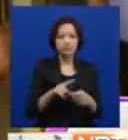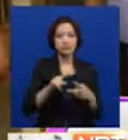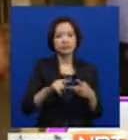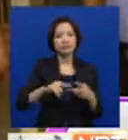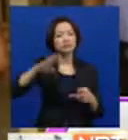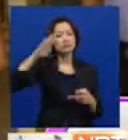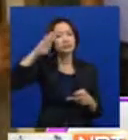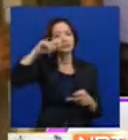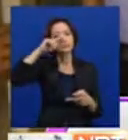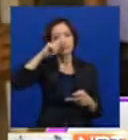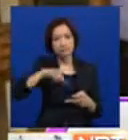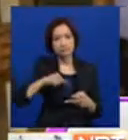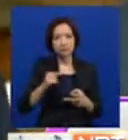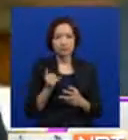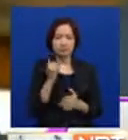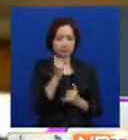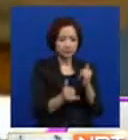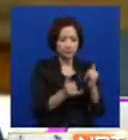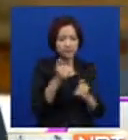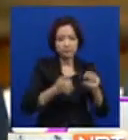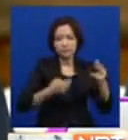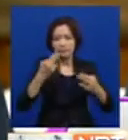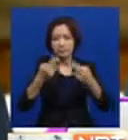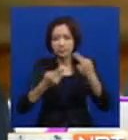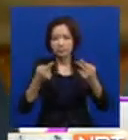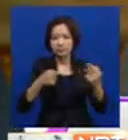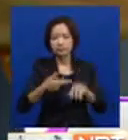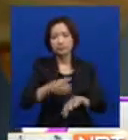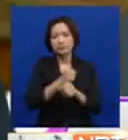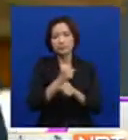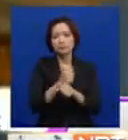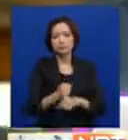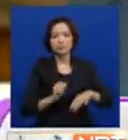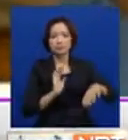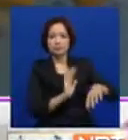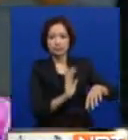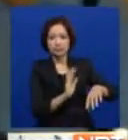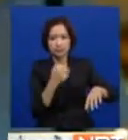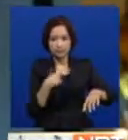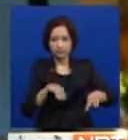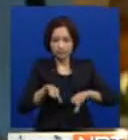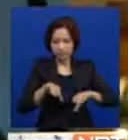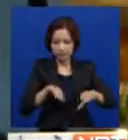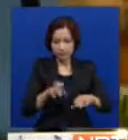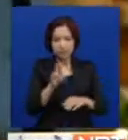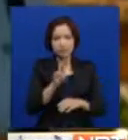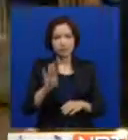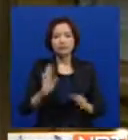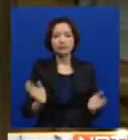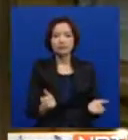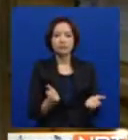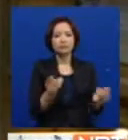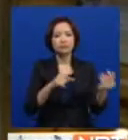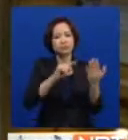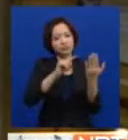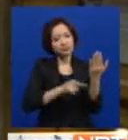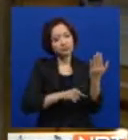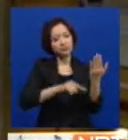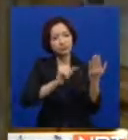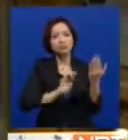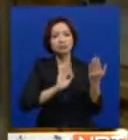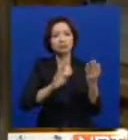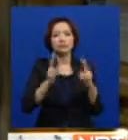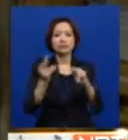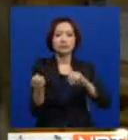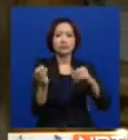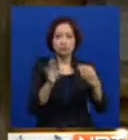ทัพไทยที่ลงพื้นที่ตรวจเยี่ยมการปฏิบัติงานของหน่วยและสนับสนุนการจัดระเบียบชายแดนจังหวัดนครพนมพร้อมตรวจเยี่ยม